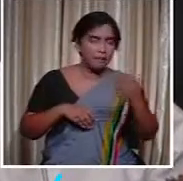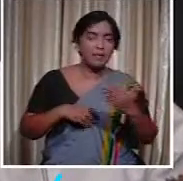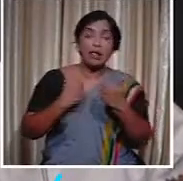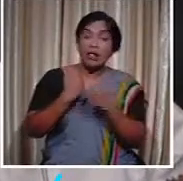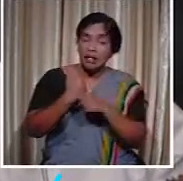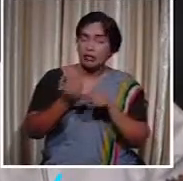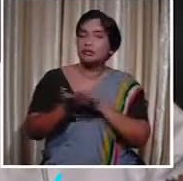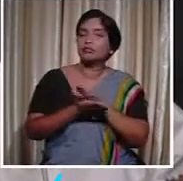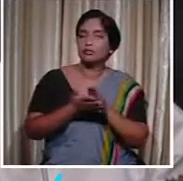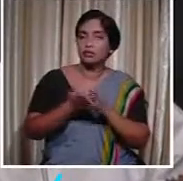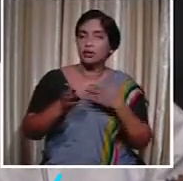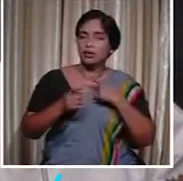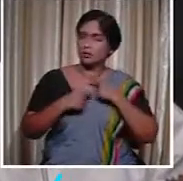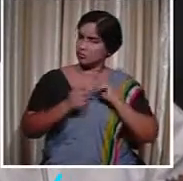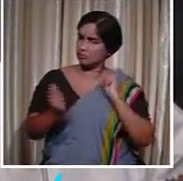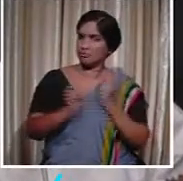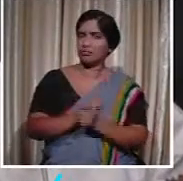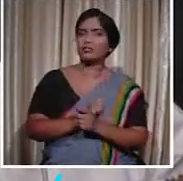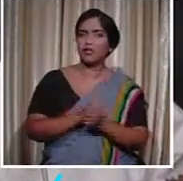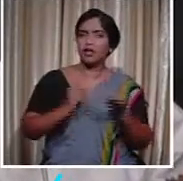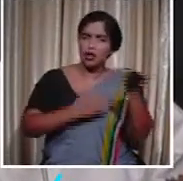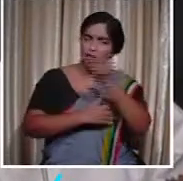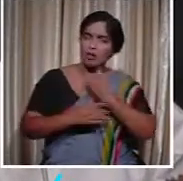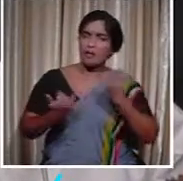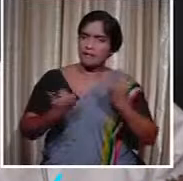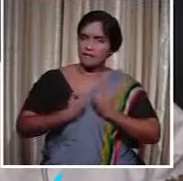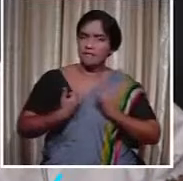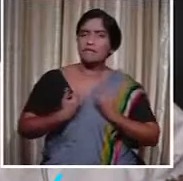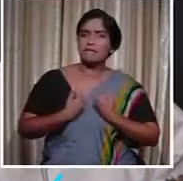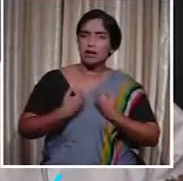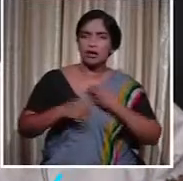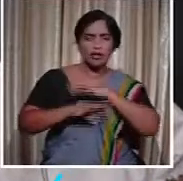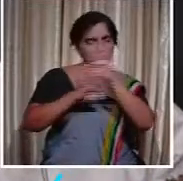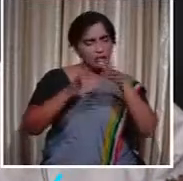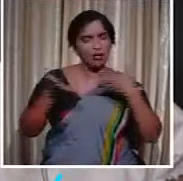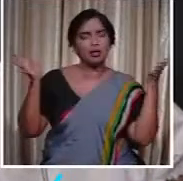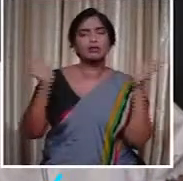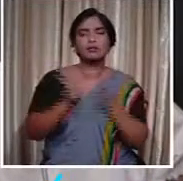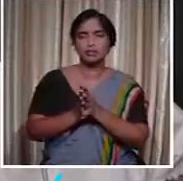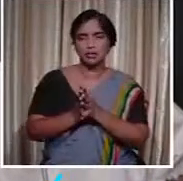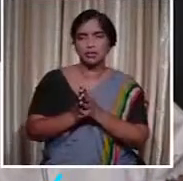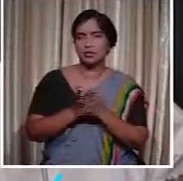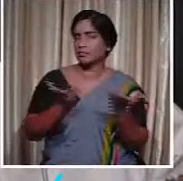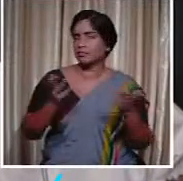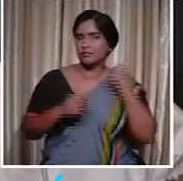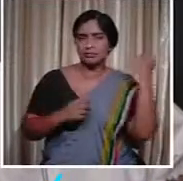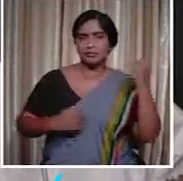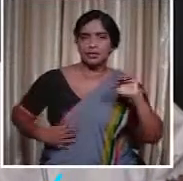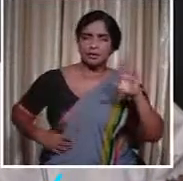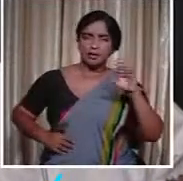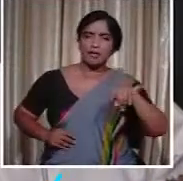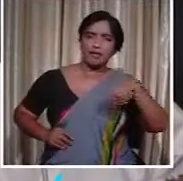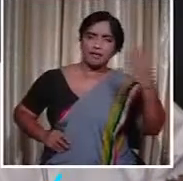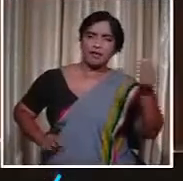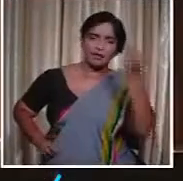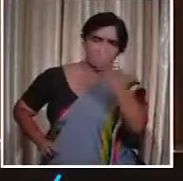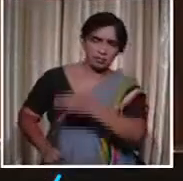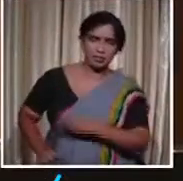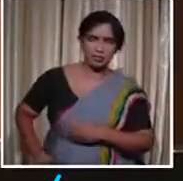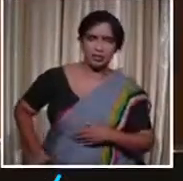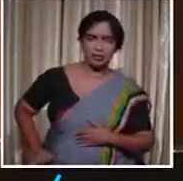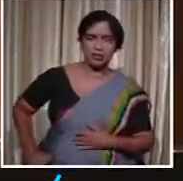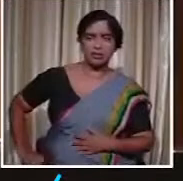එන්න. අපි ඔක්කොම වෙනස් වෙමු. අපි ඔක්කොම වැඩිකරුවෝ. අපි ඔක්කොම එමු. මීට වඩා කතා කරන්න නැතුව වෙන එකකට කතා කරන්න දෙන්න.